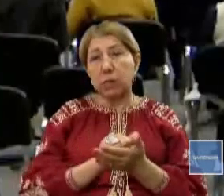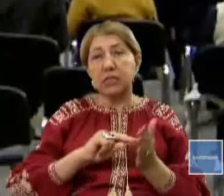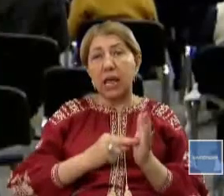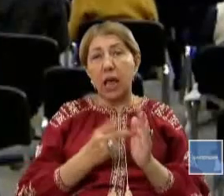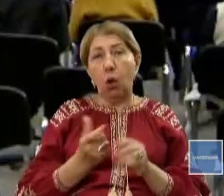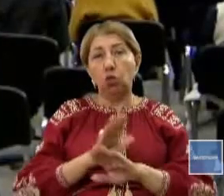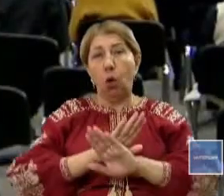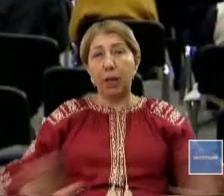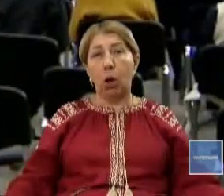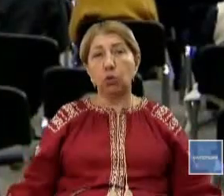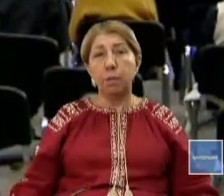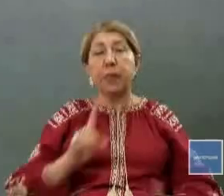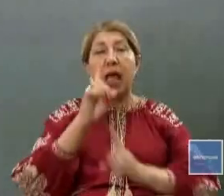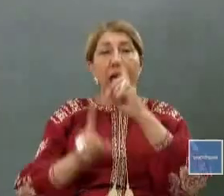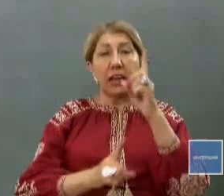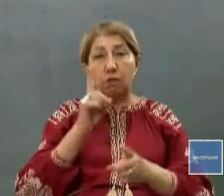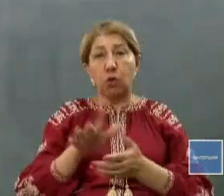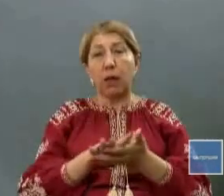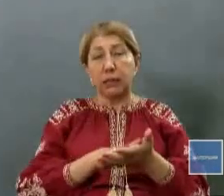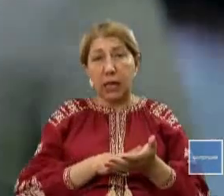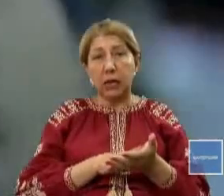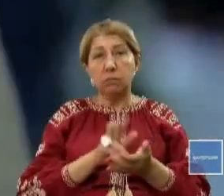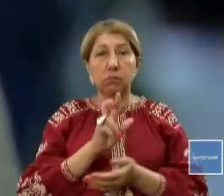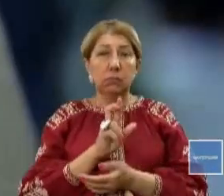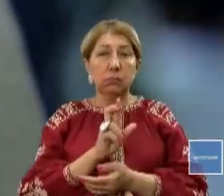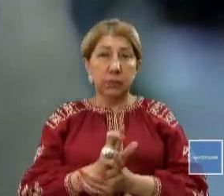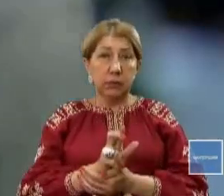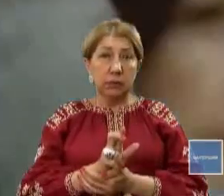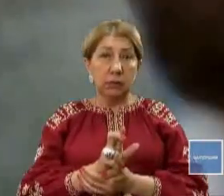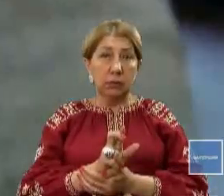економікою. Реформа. Далі. БЕБ. Да?